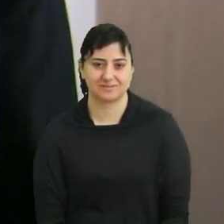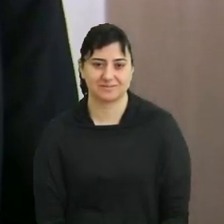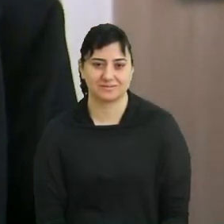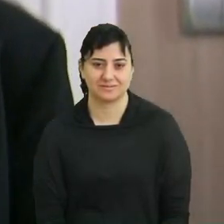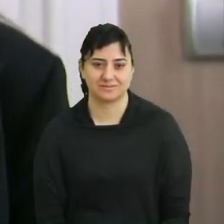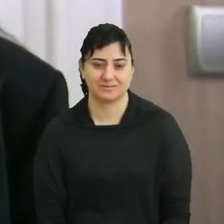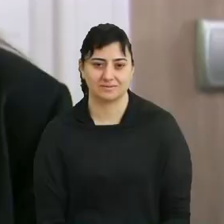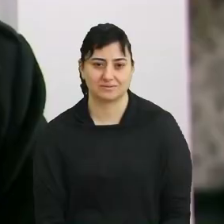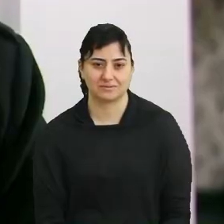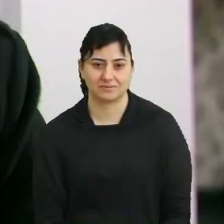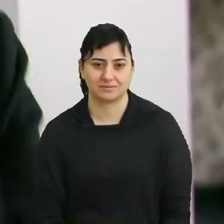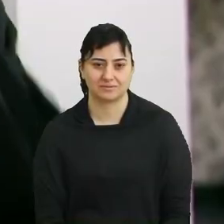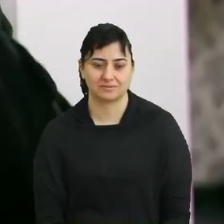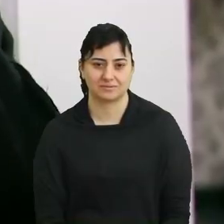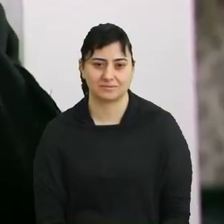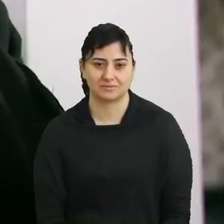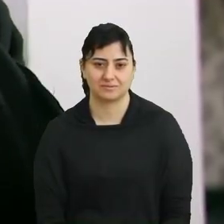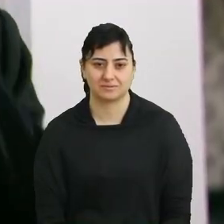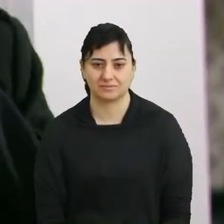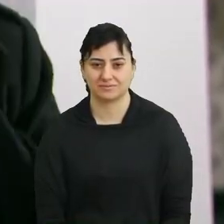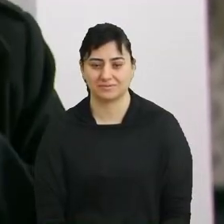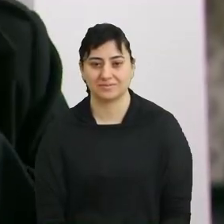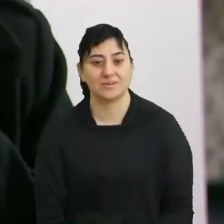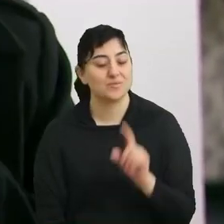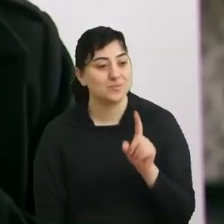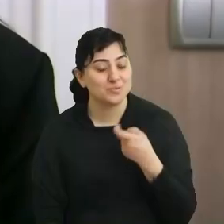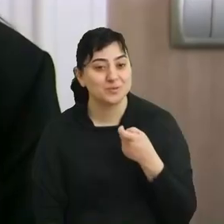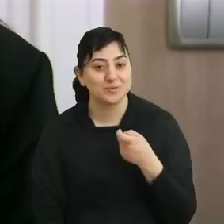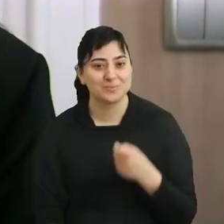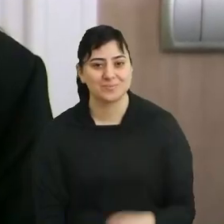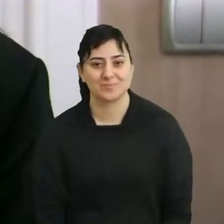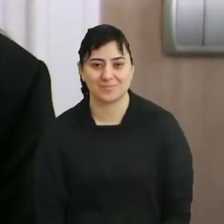Koçanlı mısırlara bakarak cin gibi açtı gözlerini. Buldum.